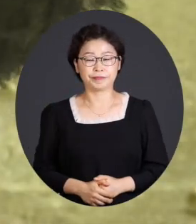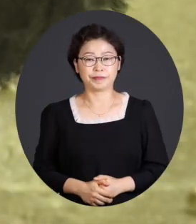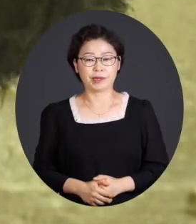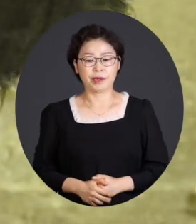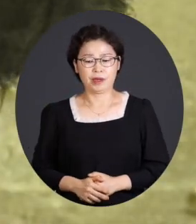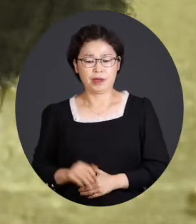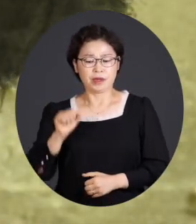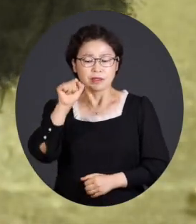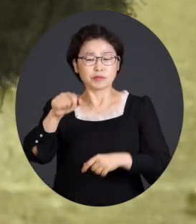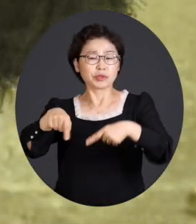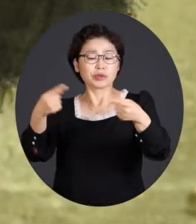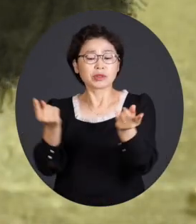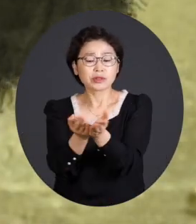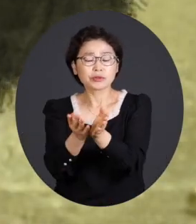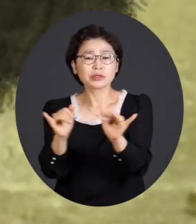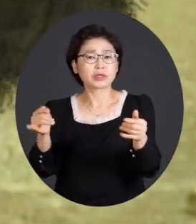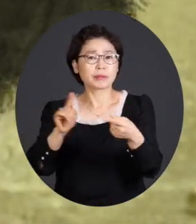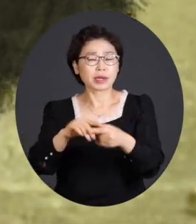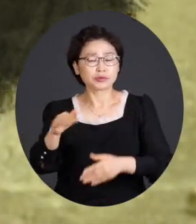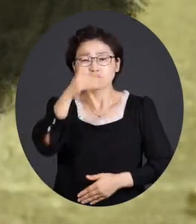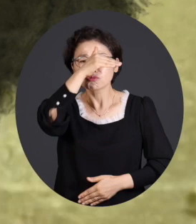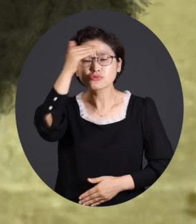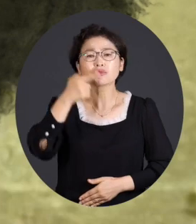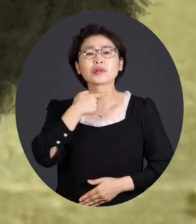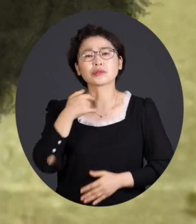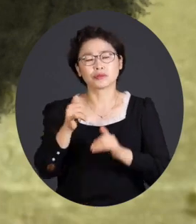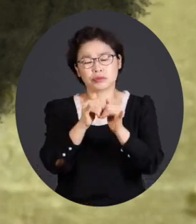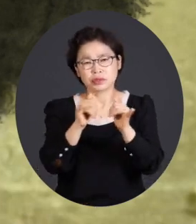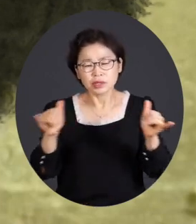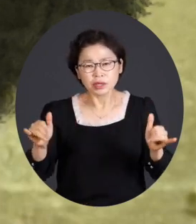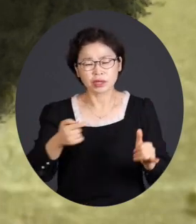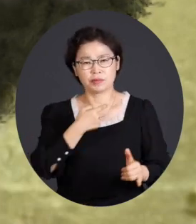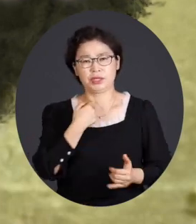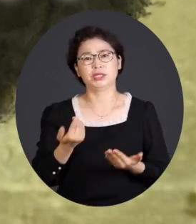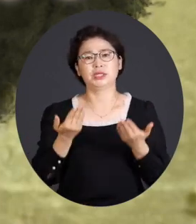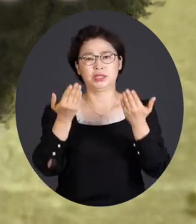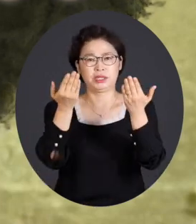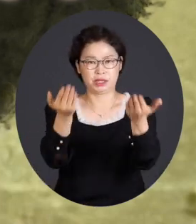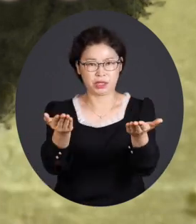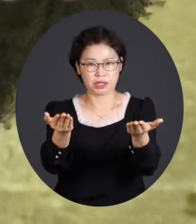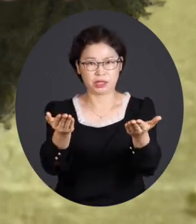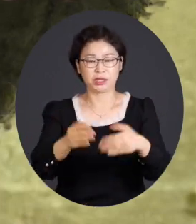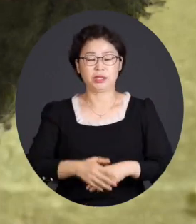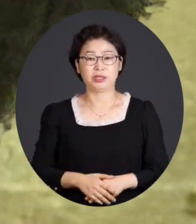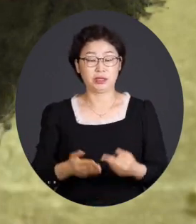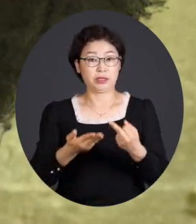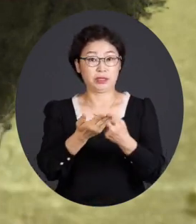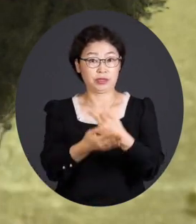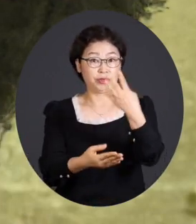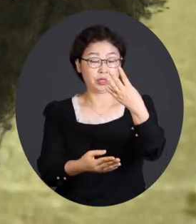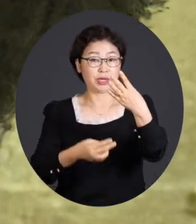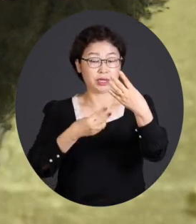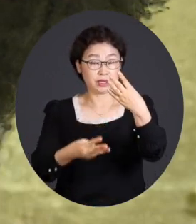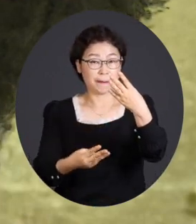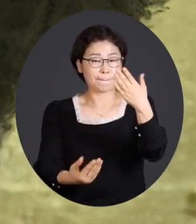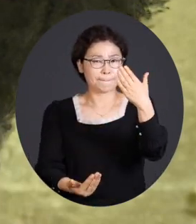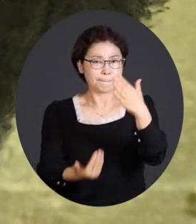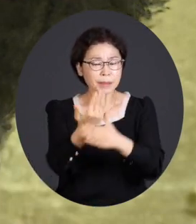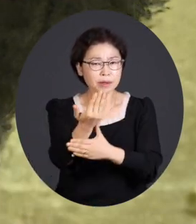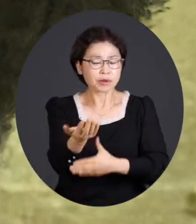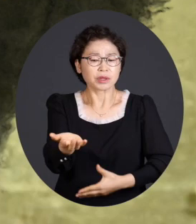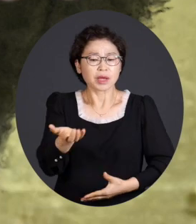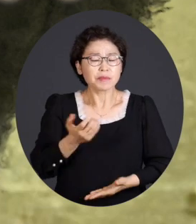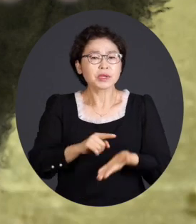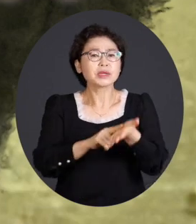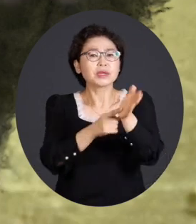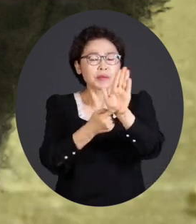시위대가 아닌 시위를 구경하던 이들이 총탄에 희생된 겁니다. 제주 4.3 사건의